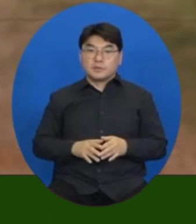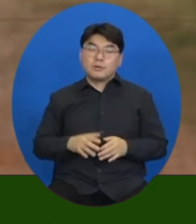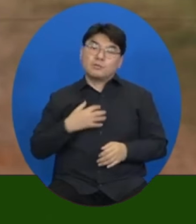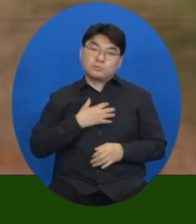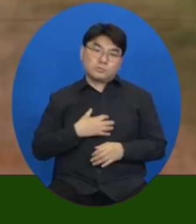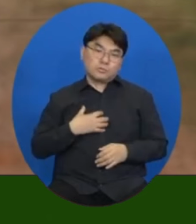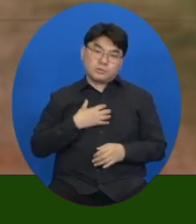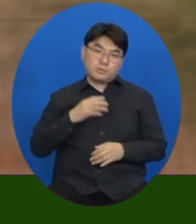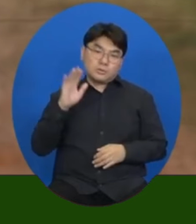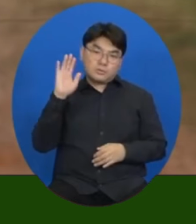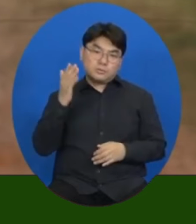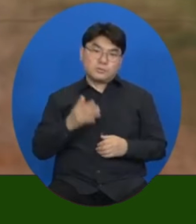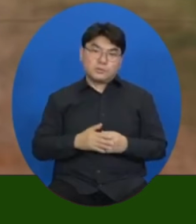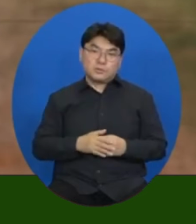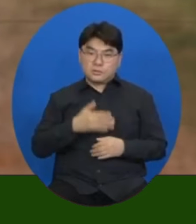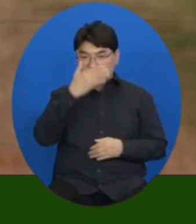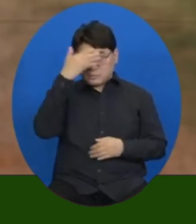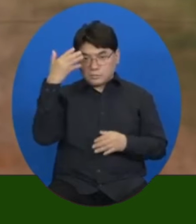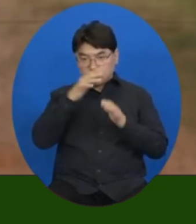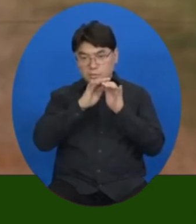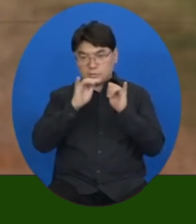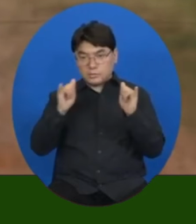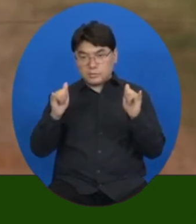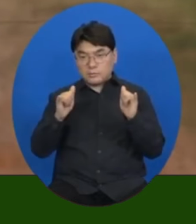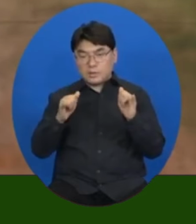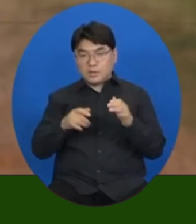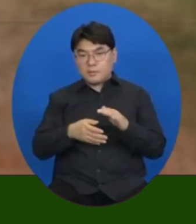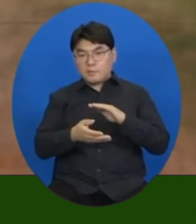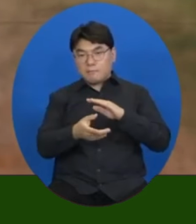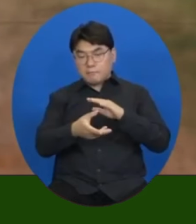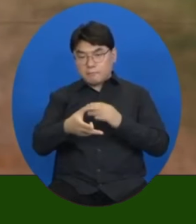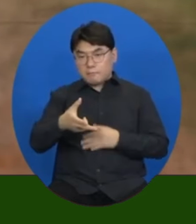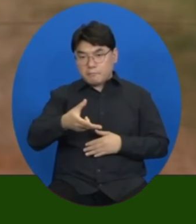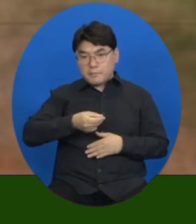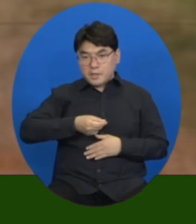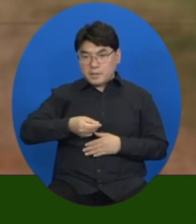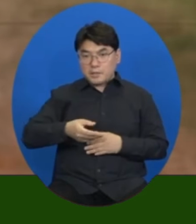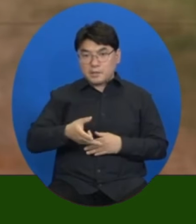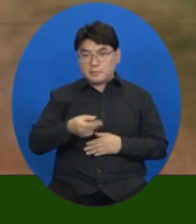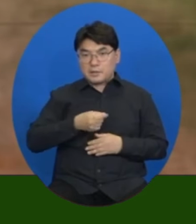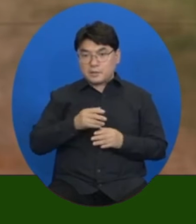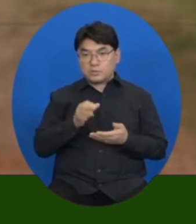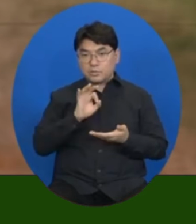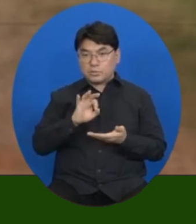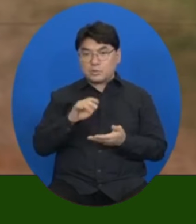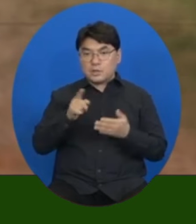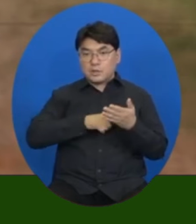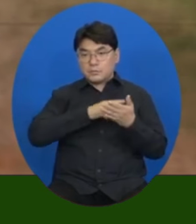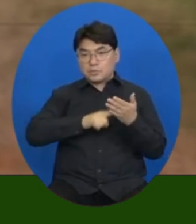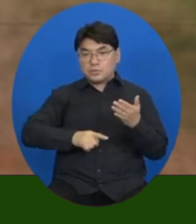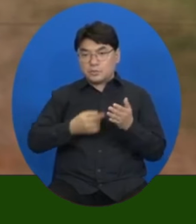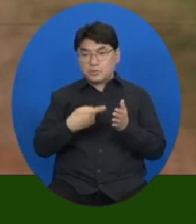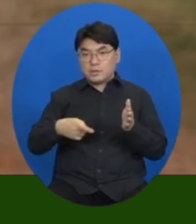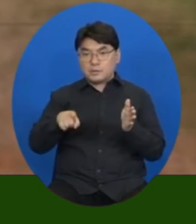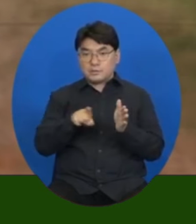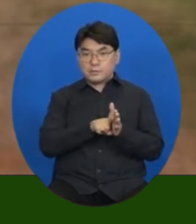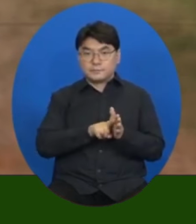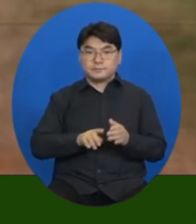살아요 우리 청년들이이 대출금 학자금 대출 갚기 위해 그 어떻게